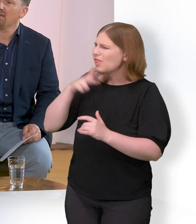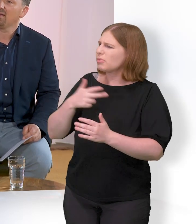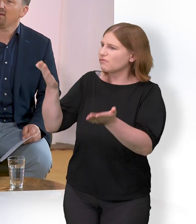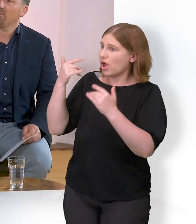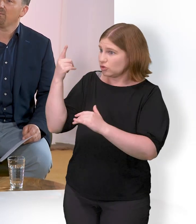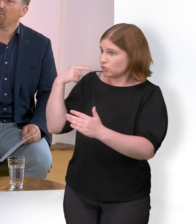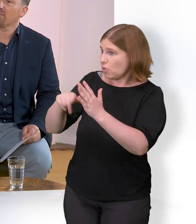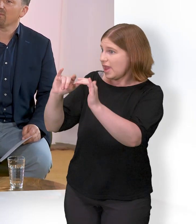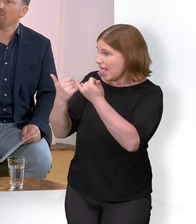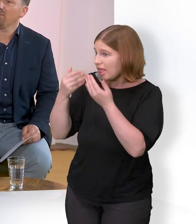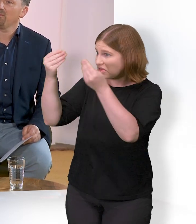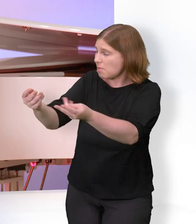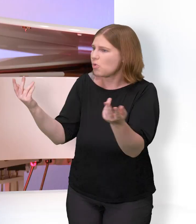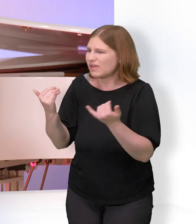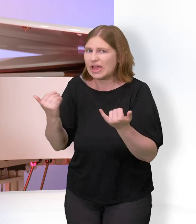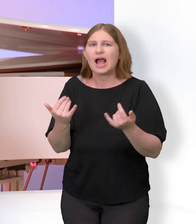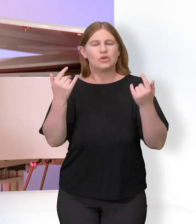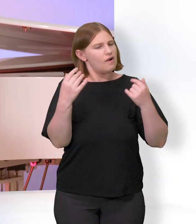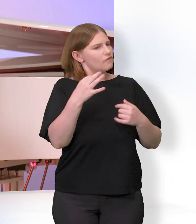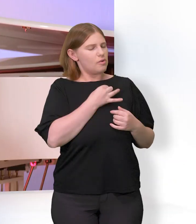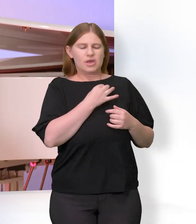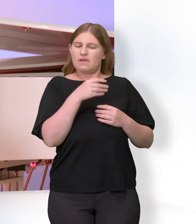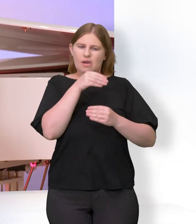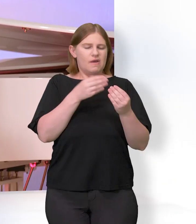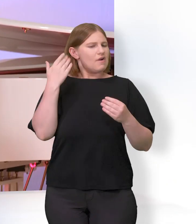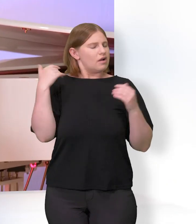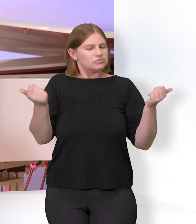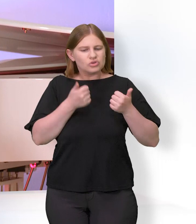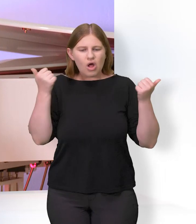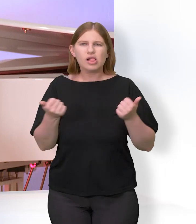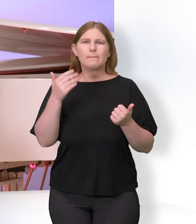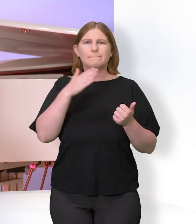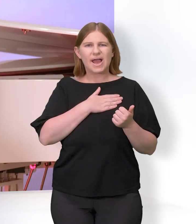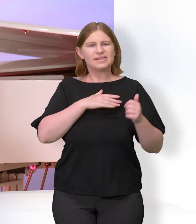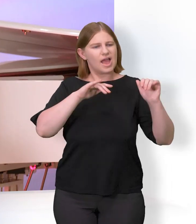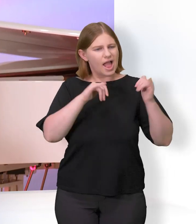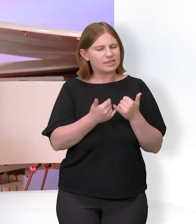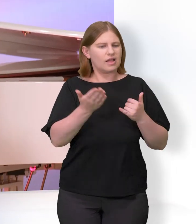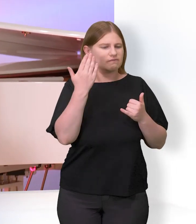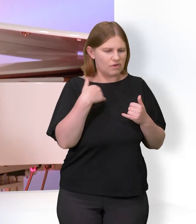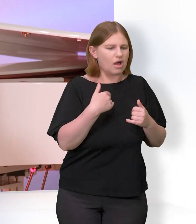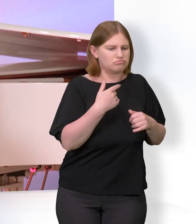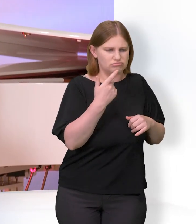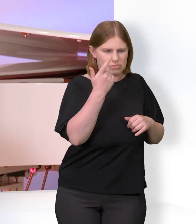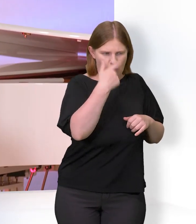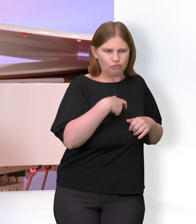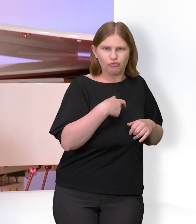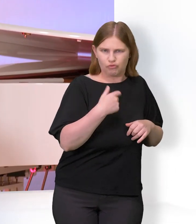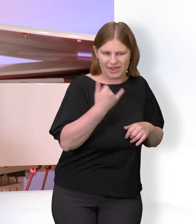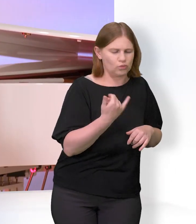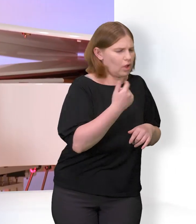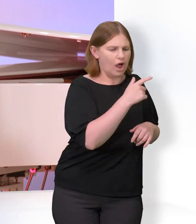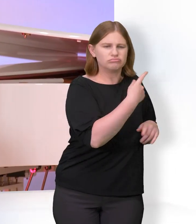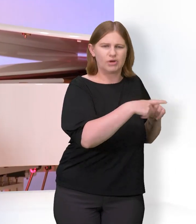oder? Oh, ich habe es so gut gehabt. Meine Eltern haben uns Kinder nicht erzogen, so wir sind